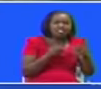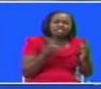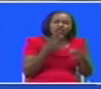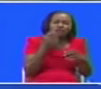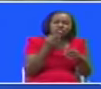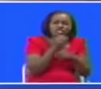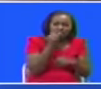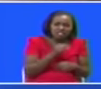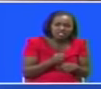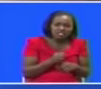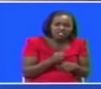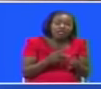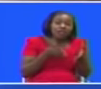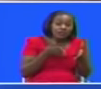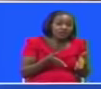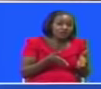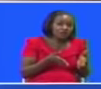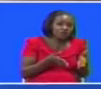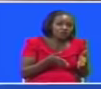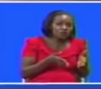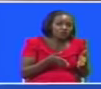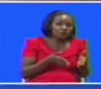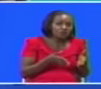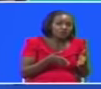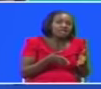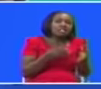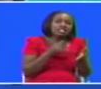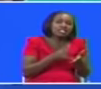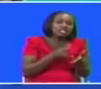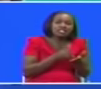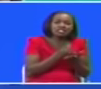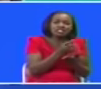huo, saa hii ndiyo inapatia